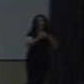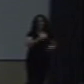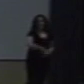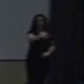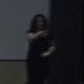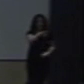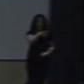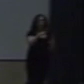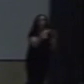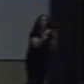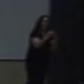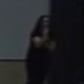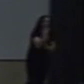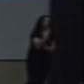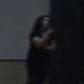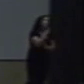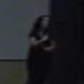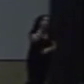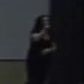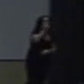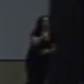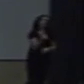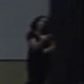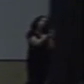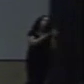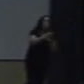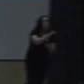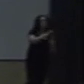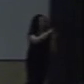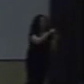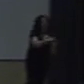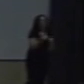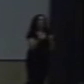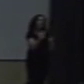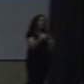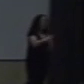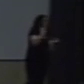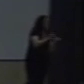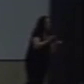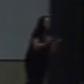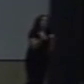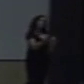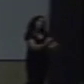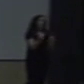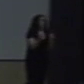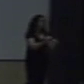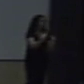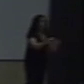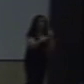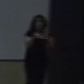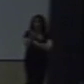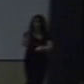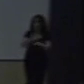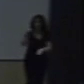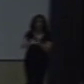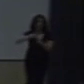informació o la contextualització de la notícia. Per tant, jo crec que estem en una època que, igual que fem aquesta